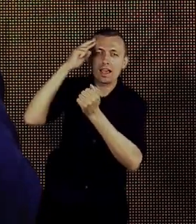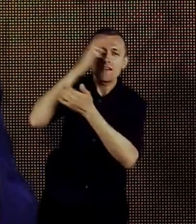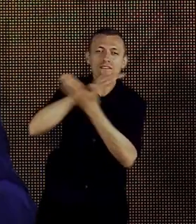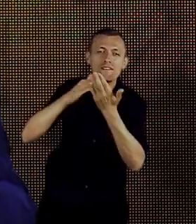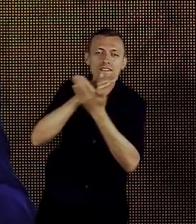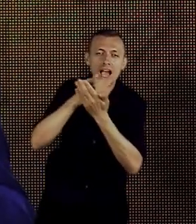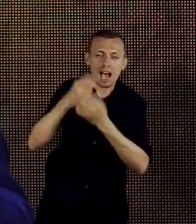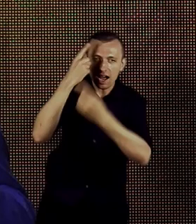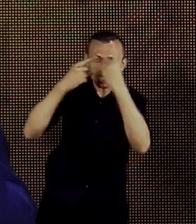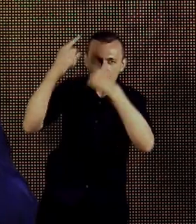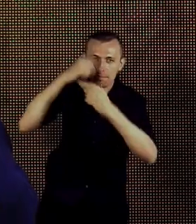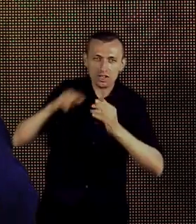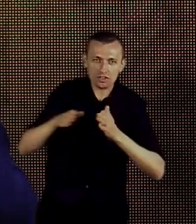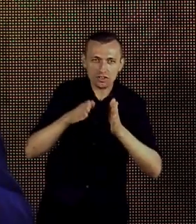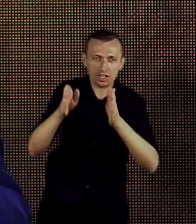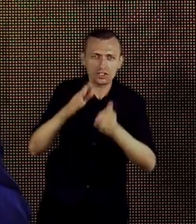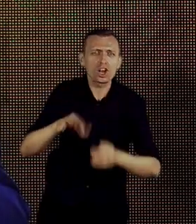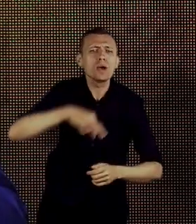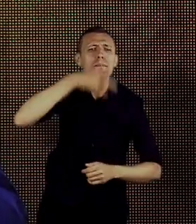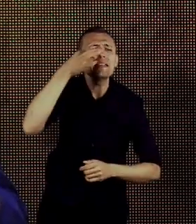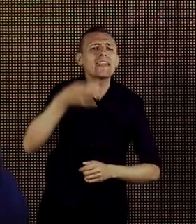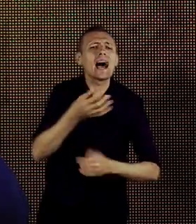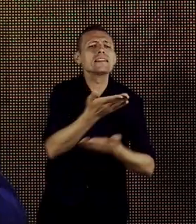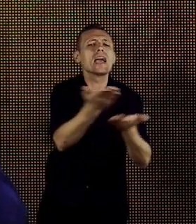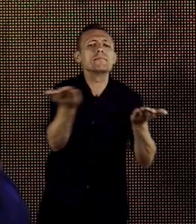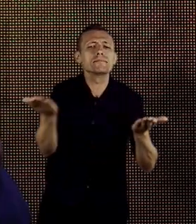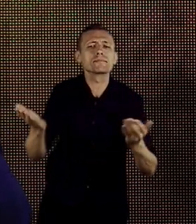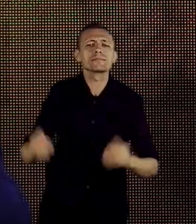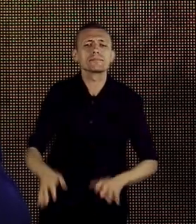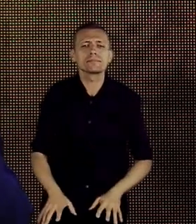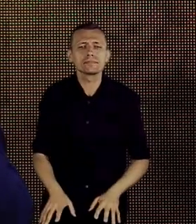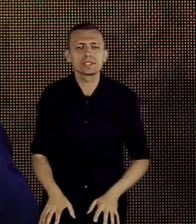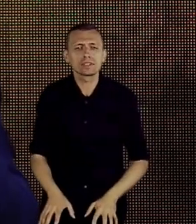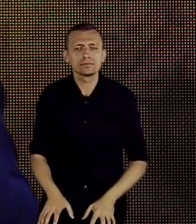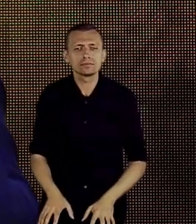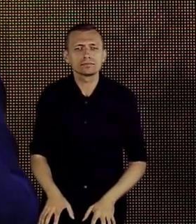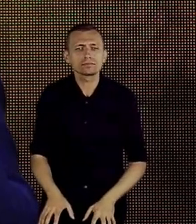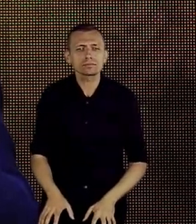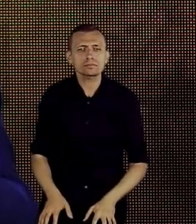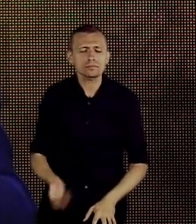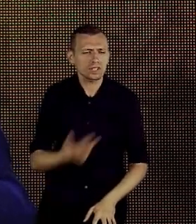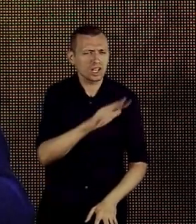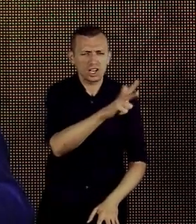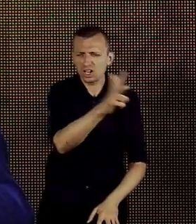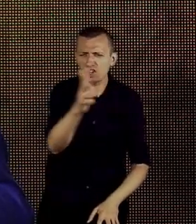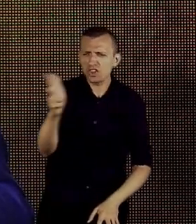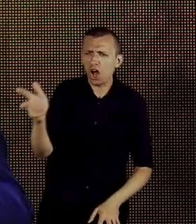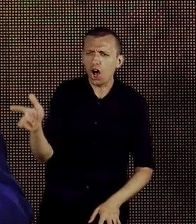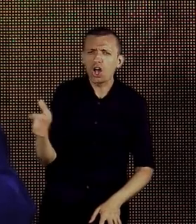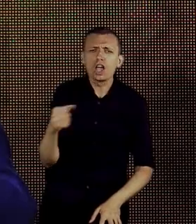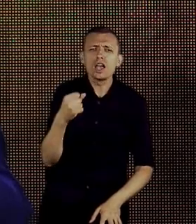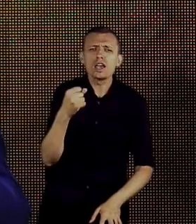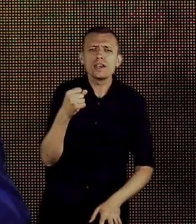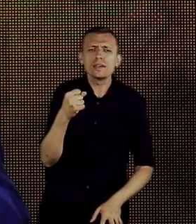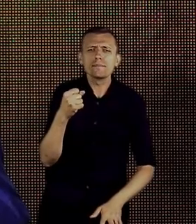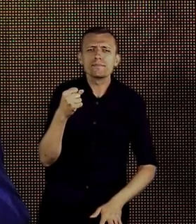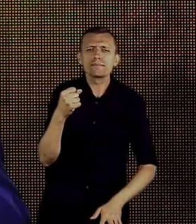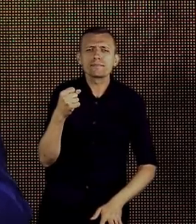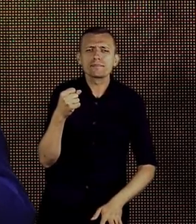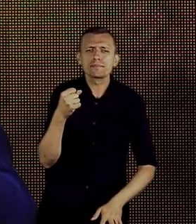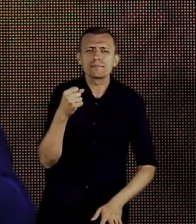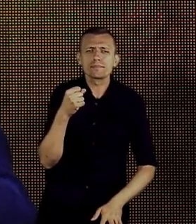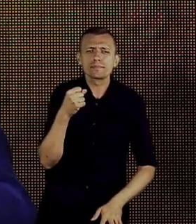z taką myślą, czy z takim odkryciem, że dojście do pewnych etapów dojrzałości, przemiany